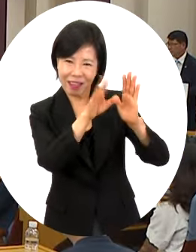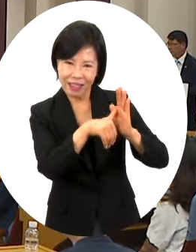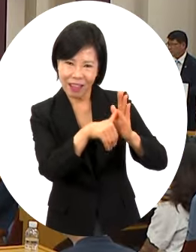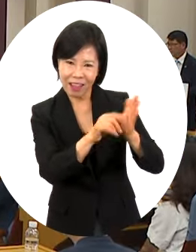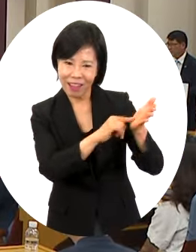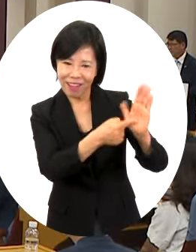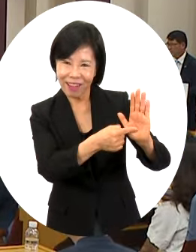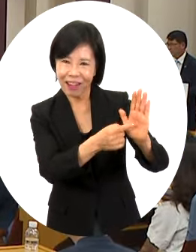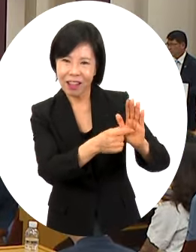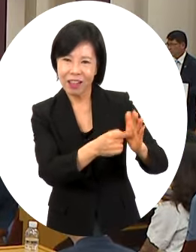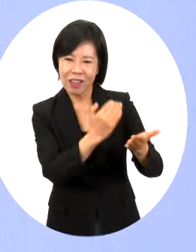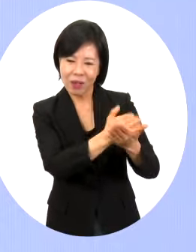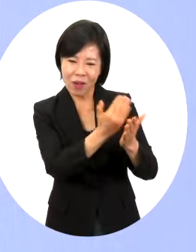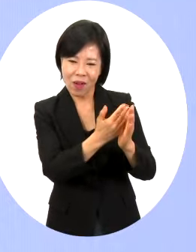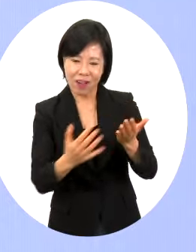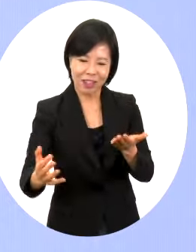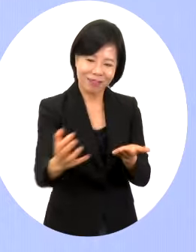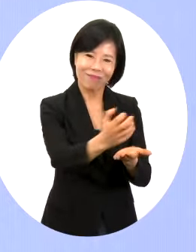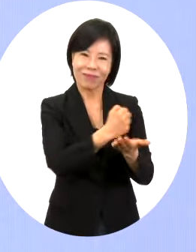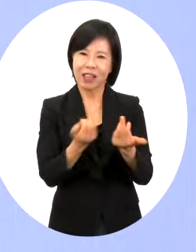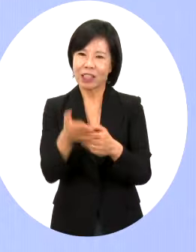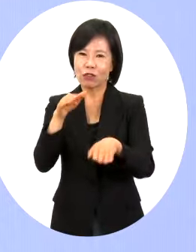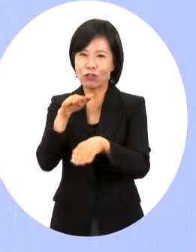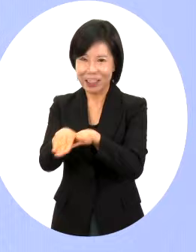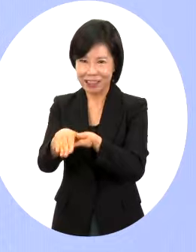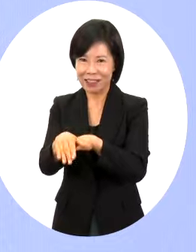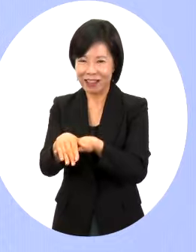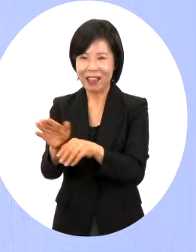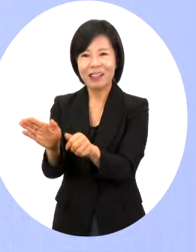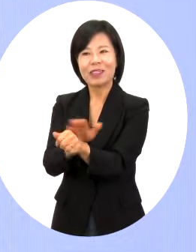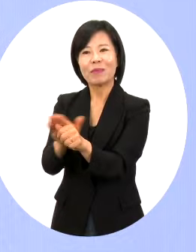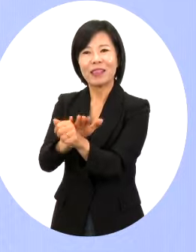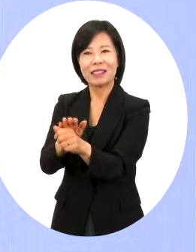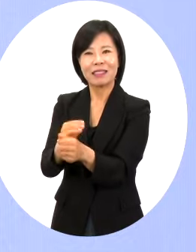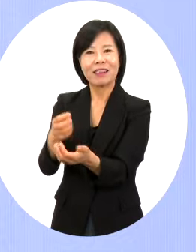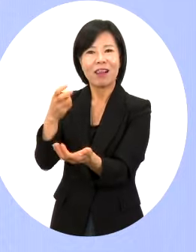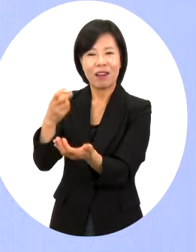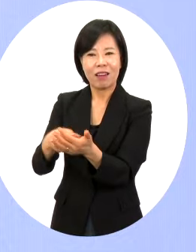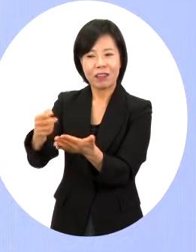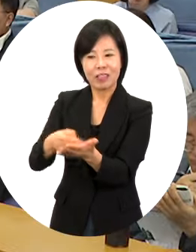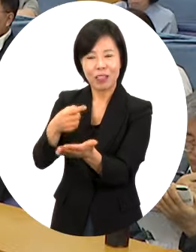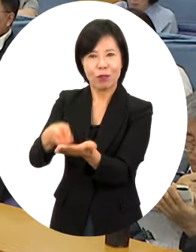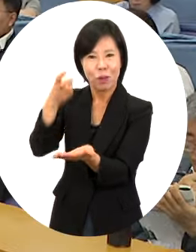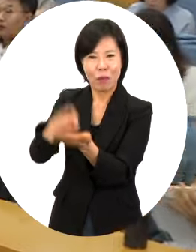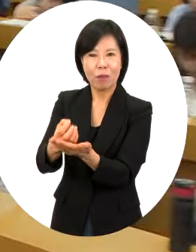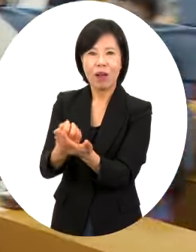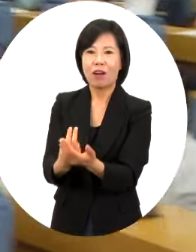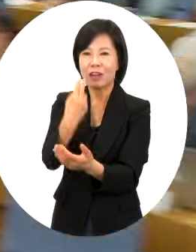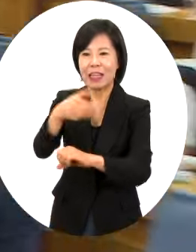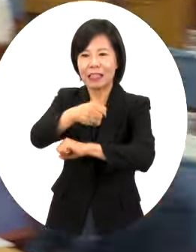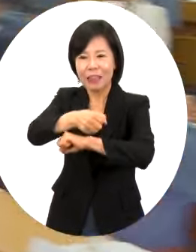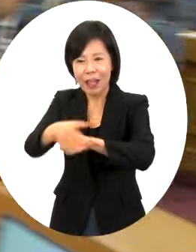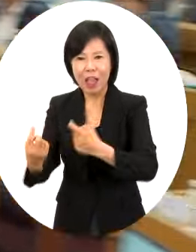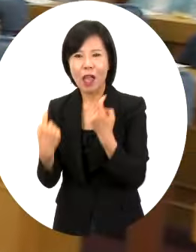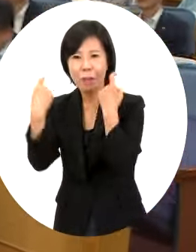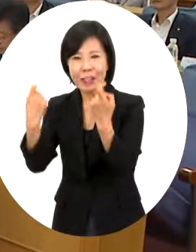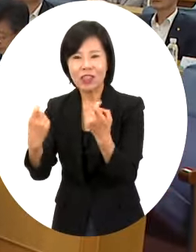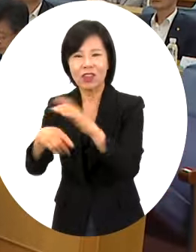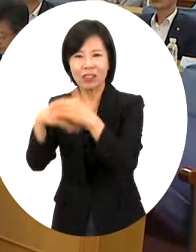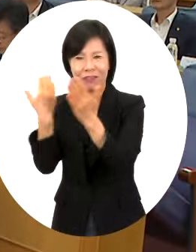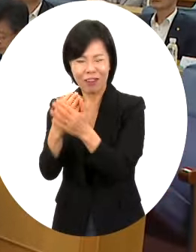제주도는 토론회에서 제시된 다양한 의견을 바탕으로 제주형 생태계 서비스 지불제도와 생태관광 발전의 의미와